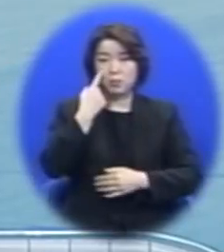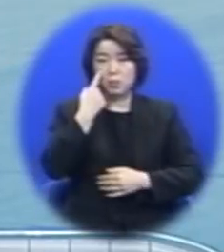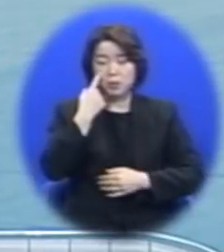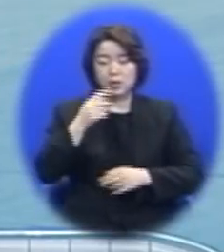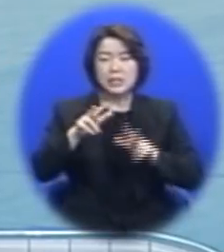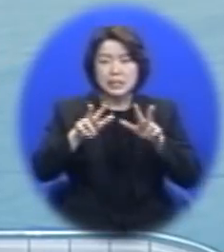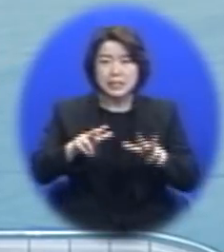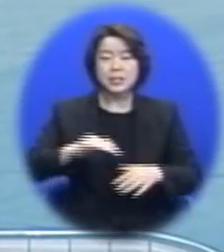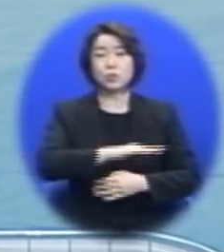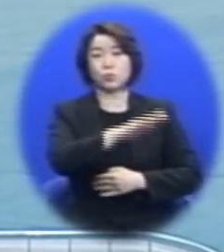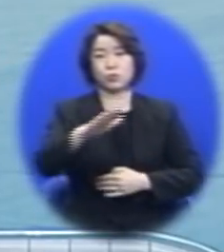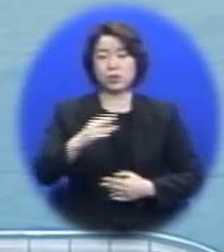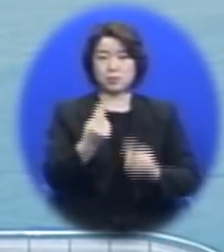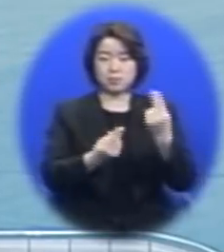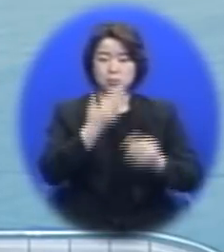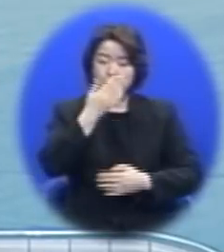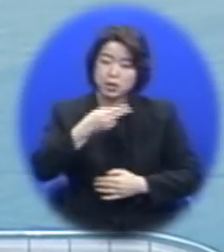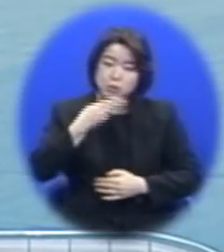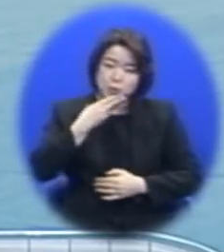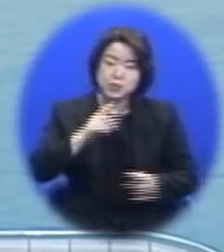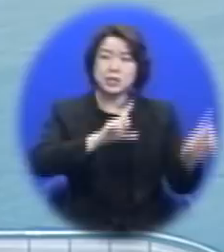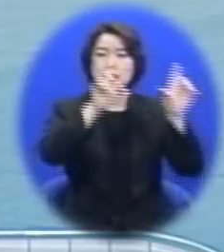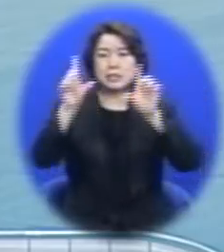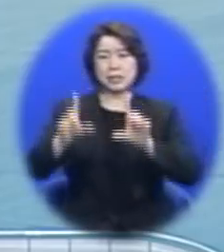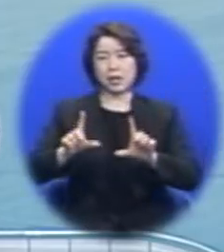우리는 살기가 좋아요.